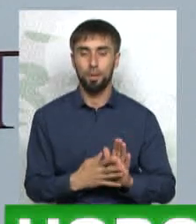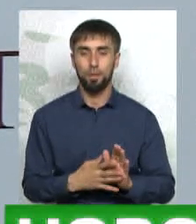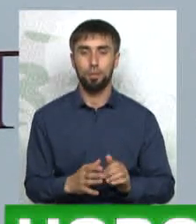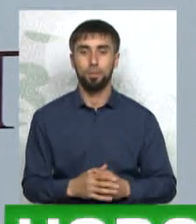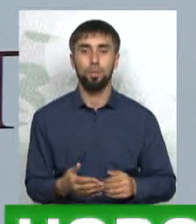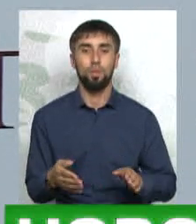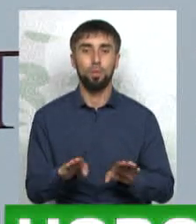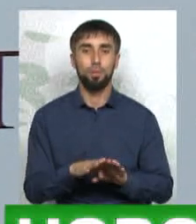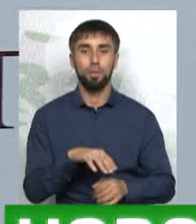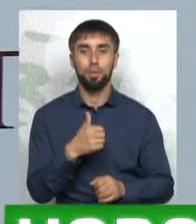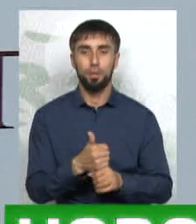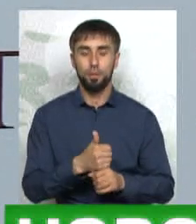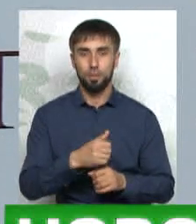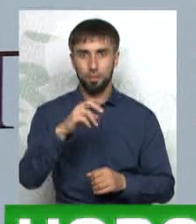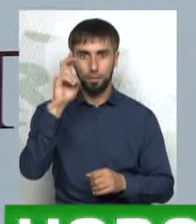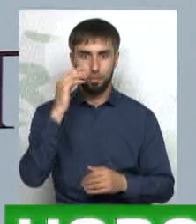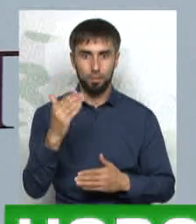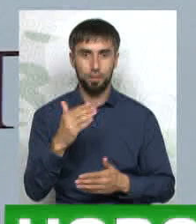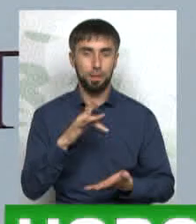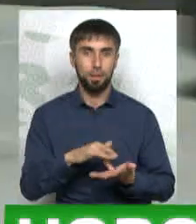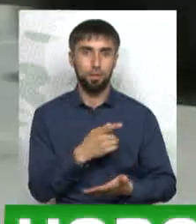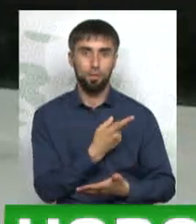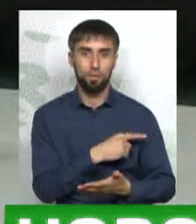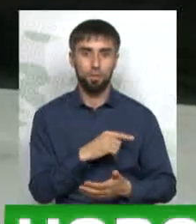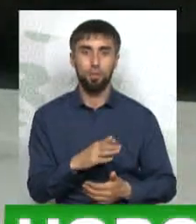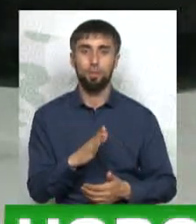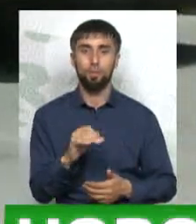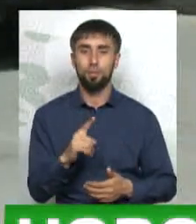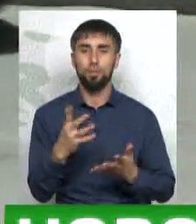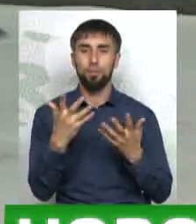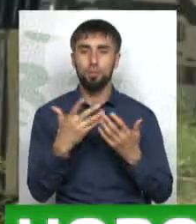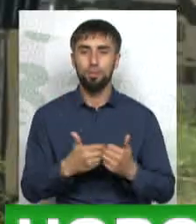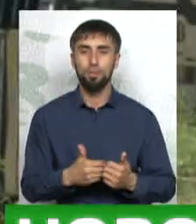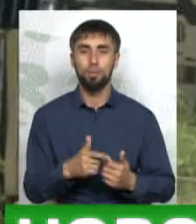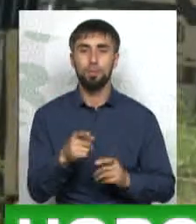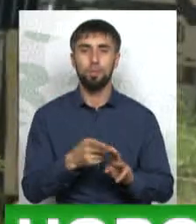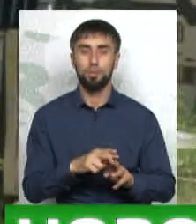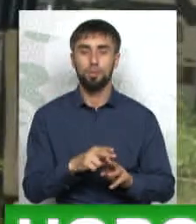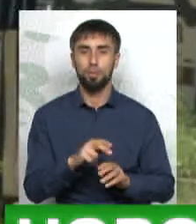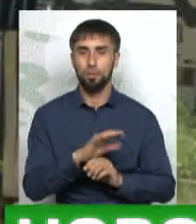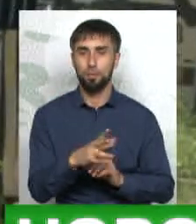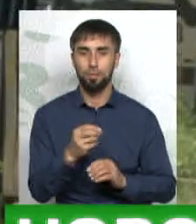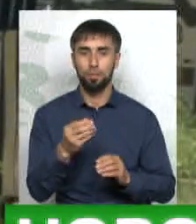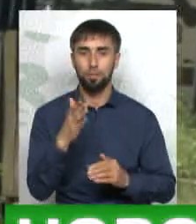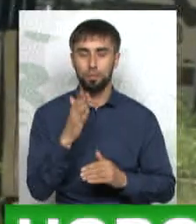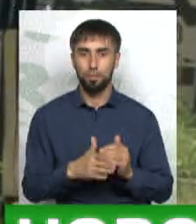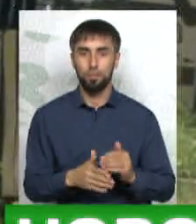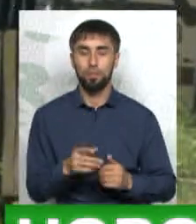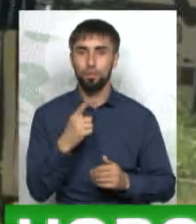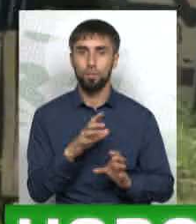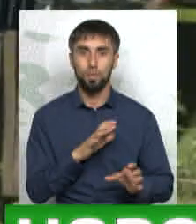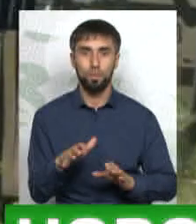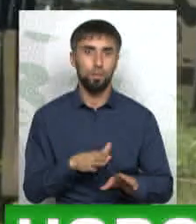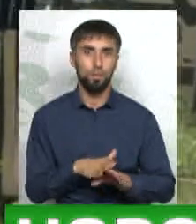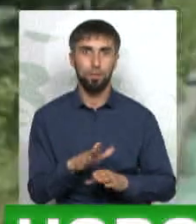с постановлением главного государственного санитарного врача. ВОЗ подчеркивает, пандемия еще не закончилась. Жители стран призывают